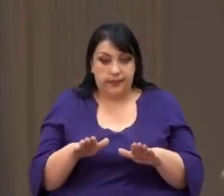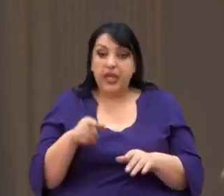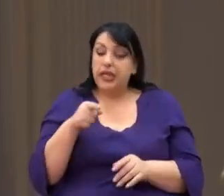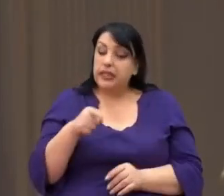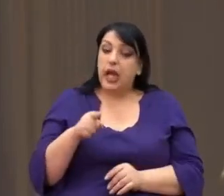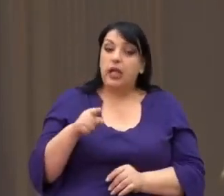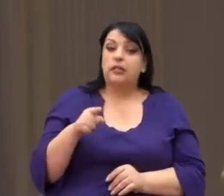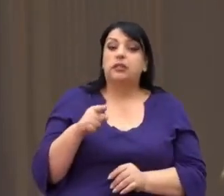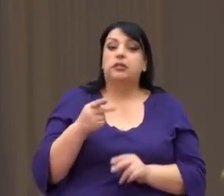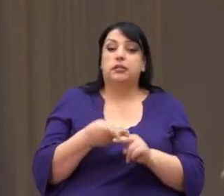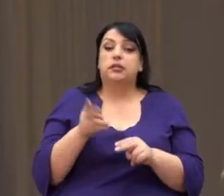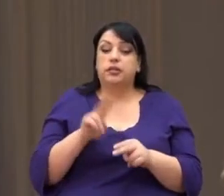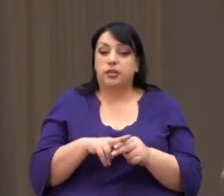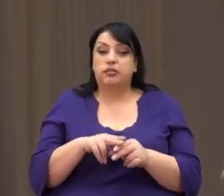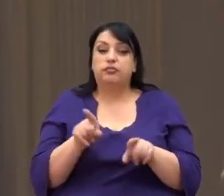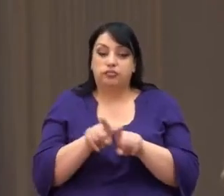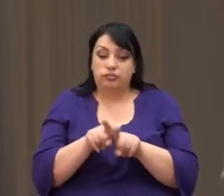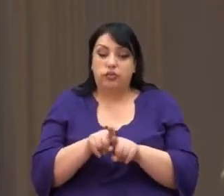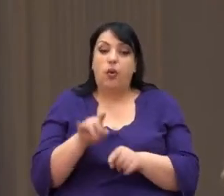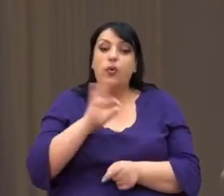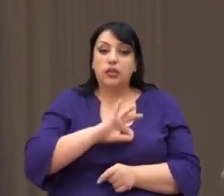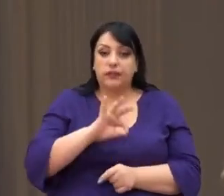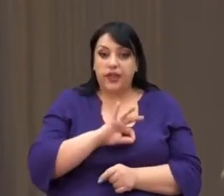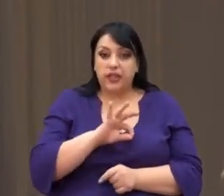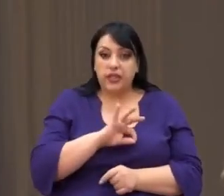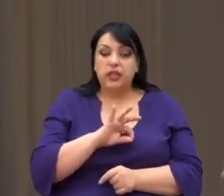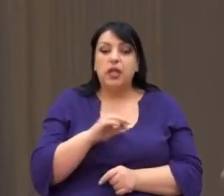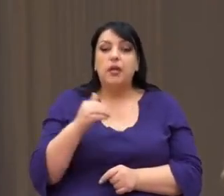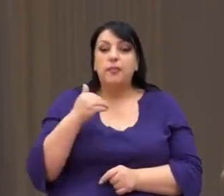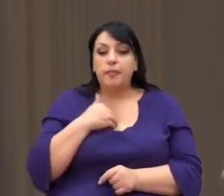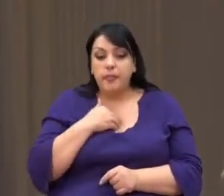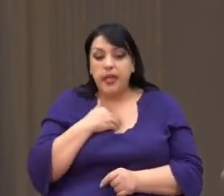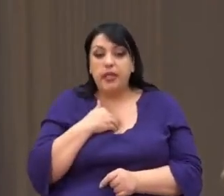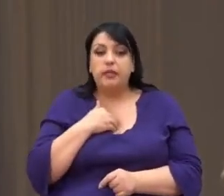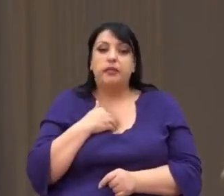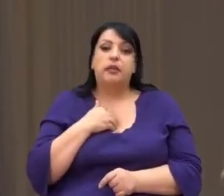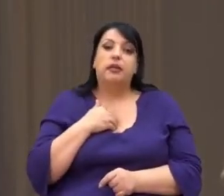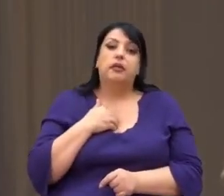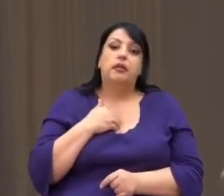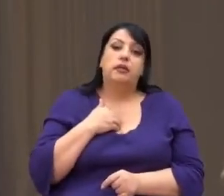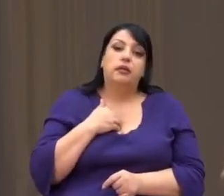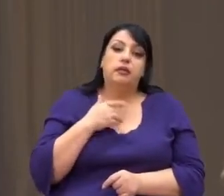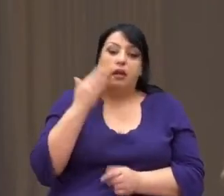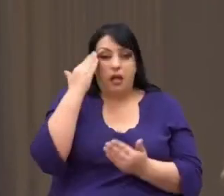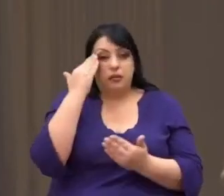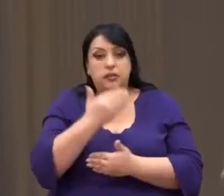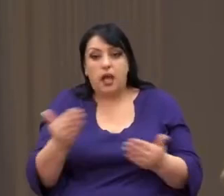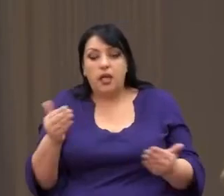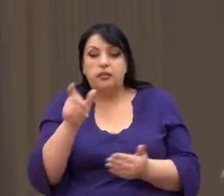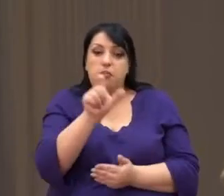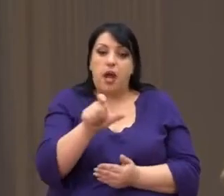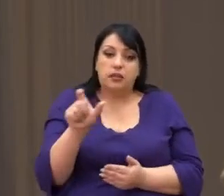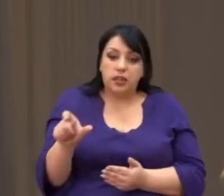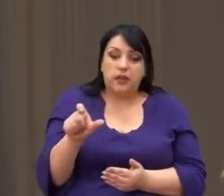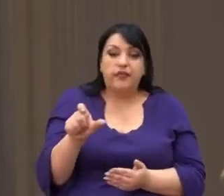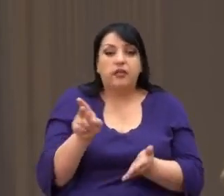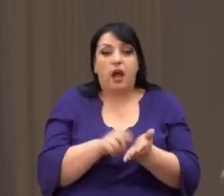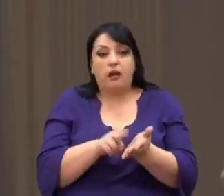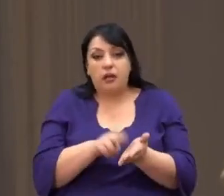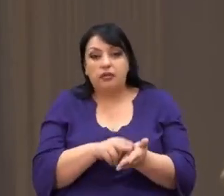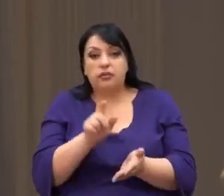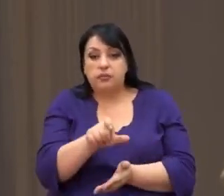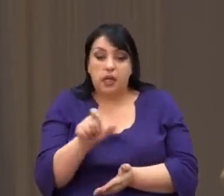Սրանից իհարկե օգտվեցին նաև մեր ազգային մտածողությամբ մարդկանց և քաղաքացիների,